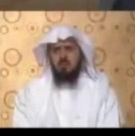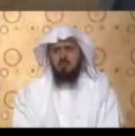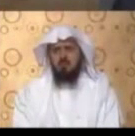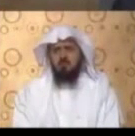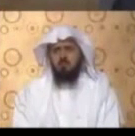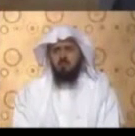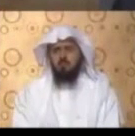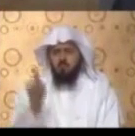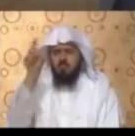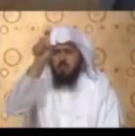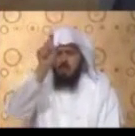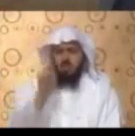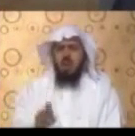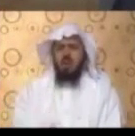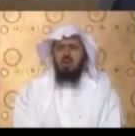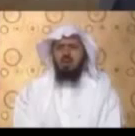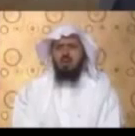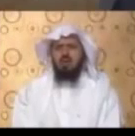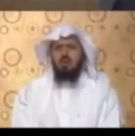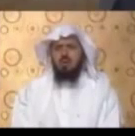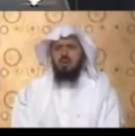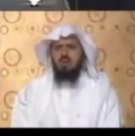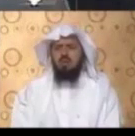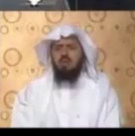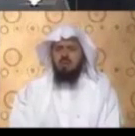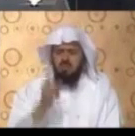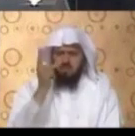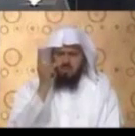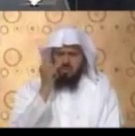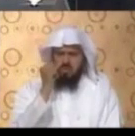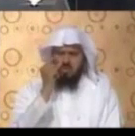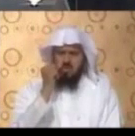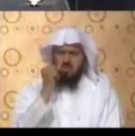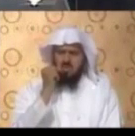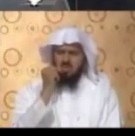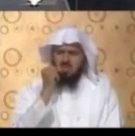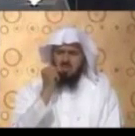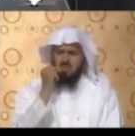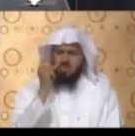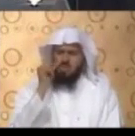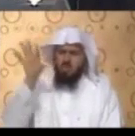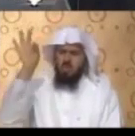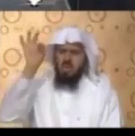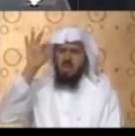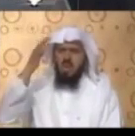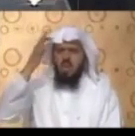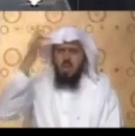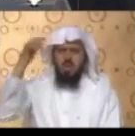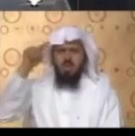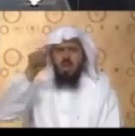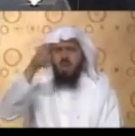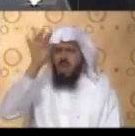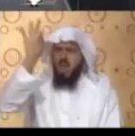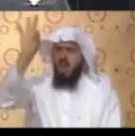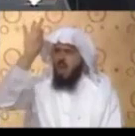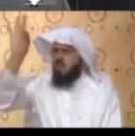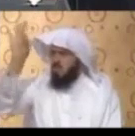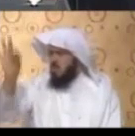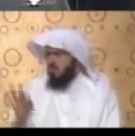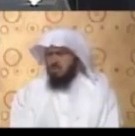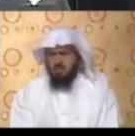تفضل. سؤالي جزاك الله خير. وجدت رجل وأعرف أنه ينتقص في العلماء ويقع في أعراض